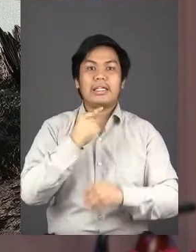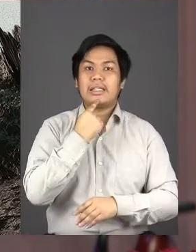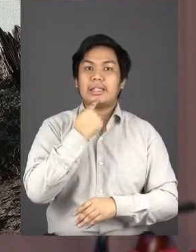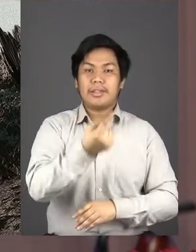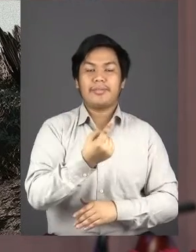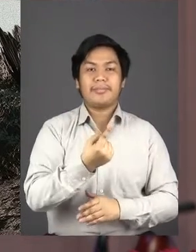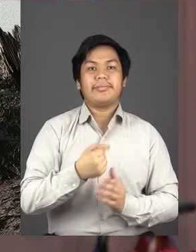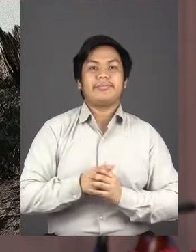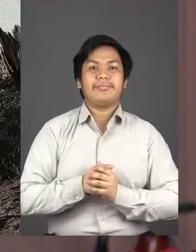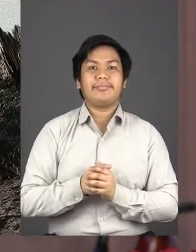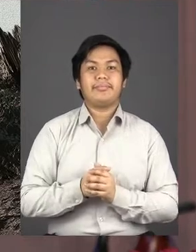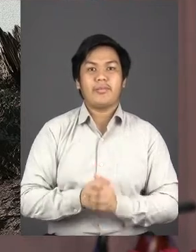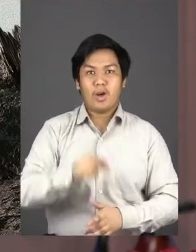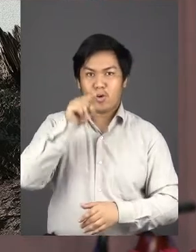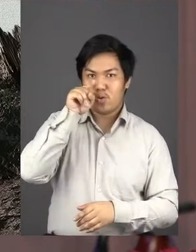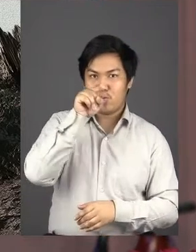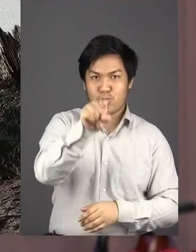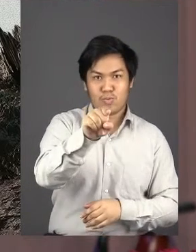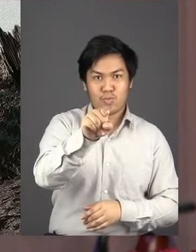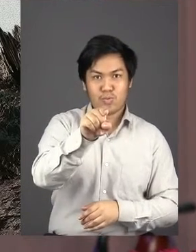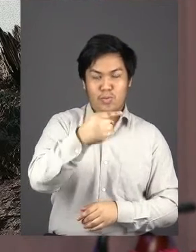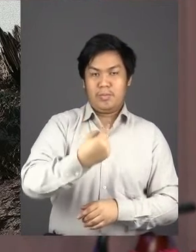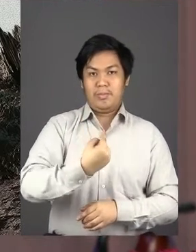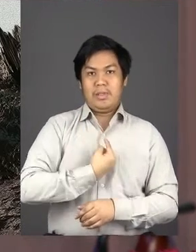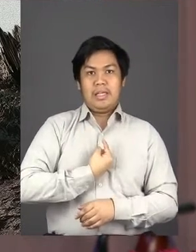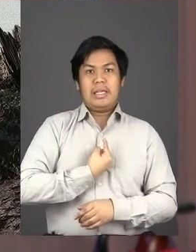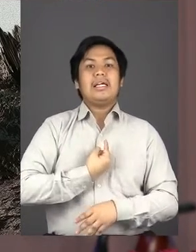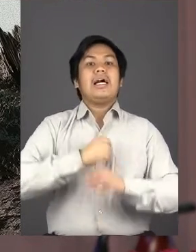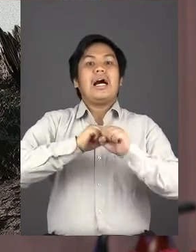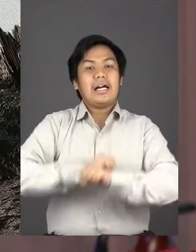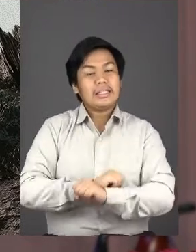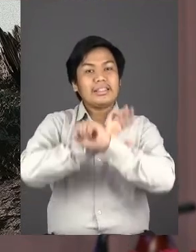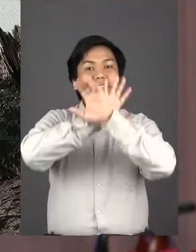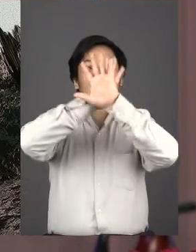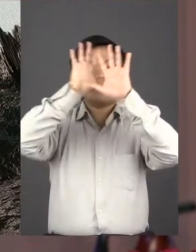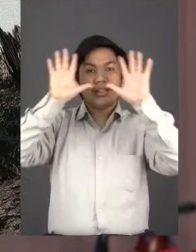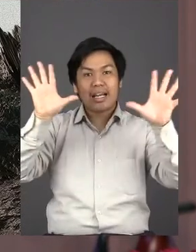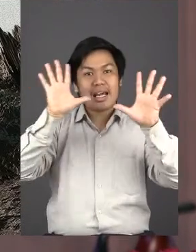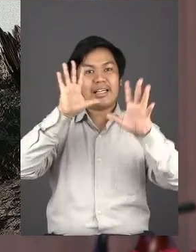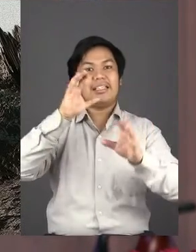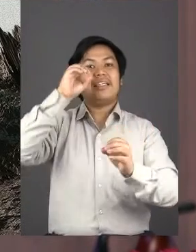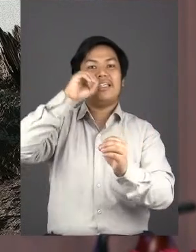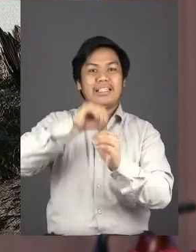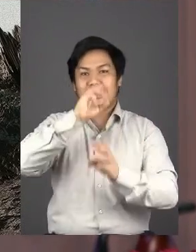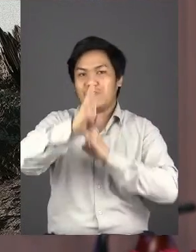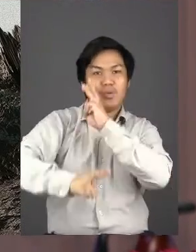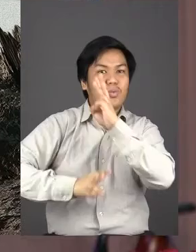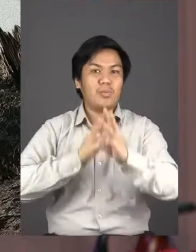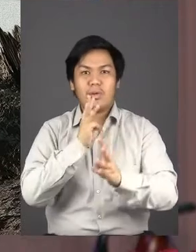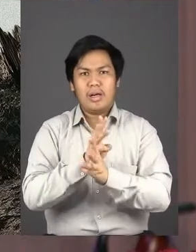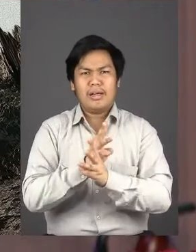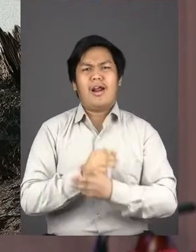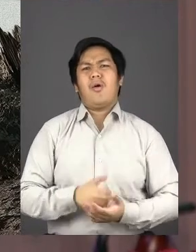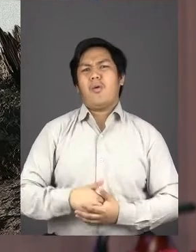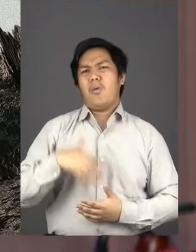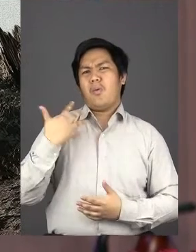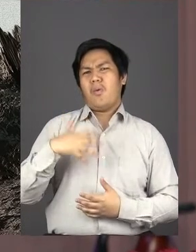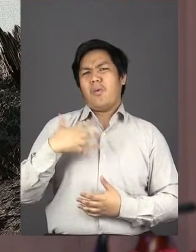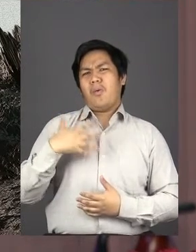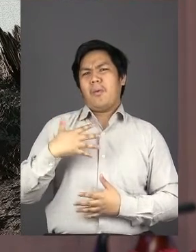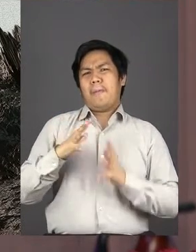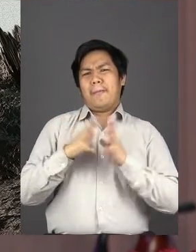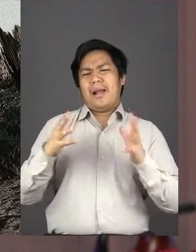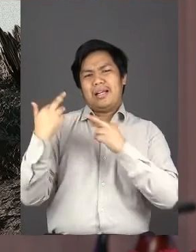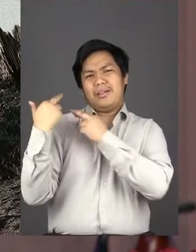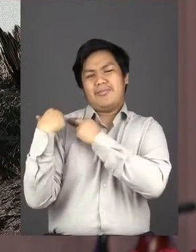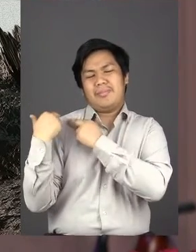ganito, you are the light of the world. Bigat, no?